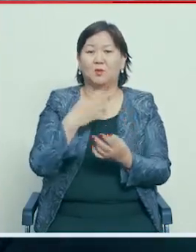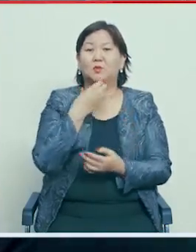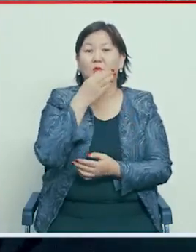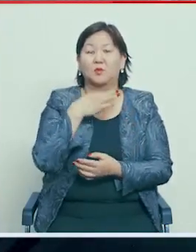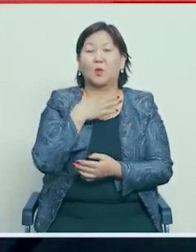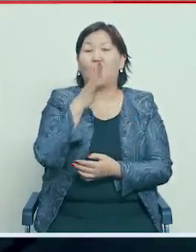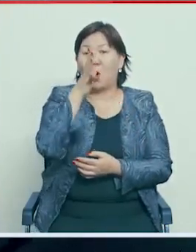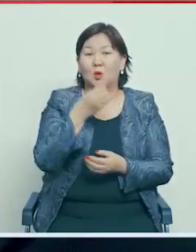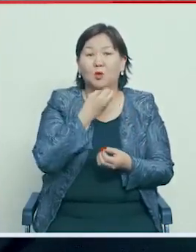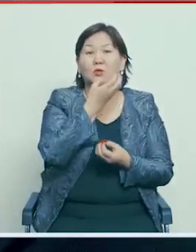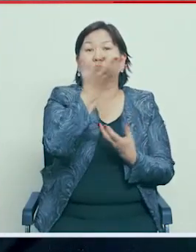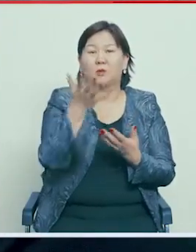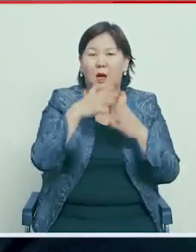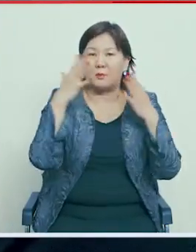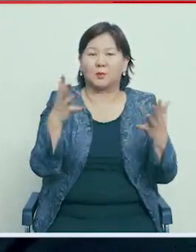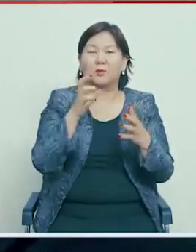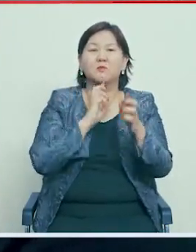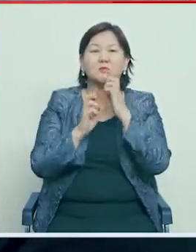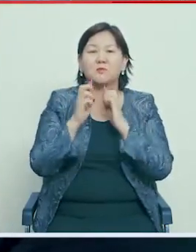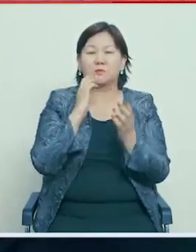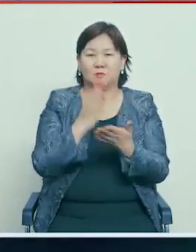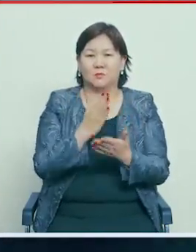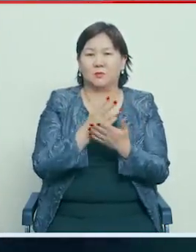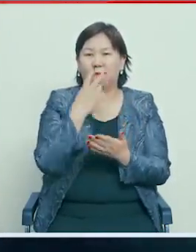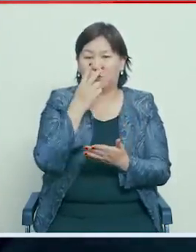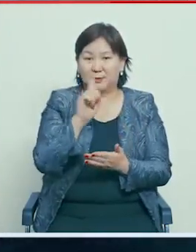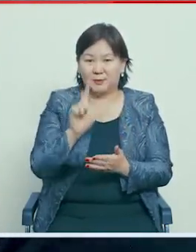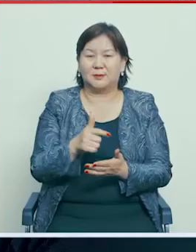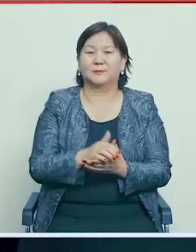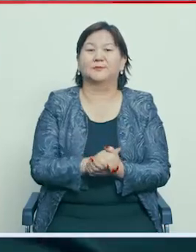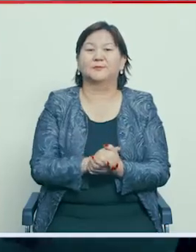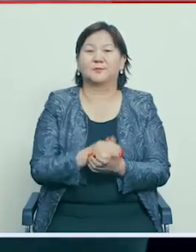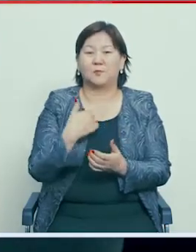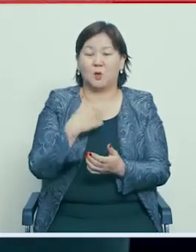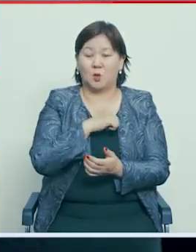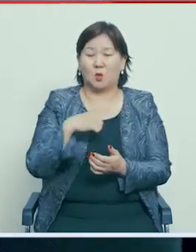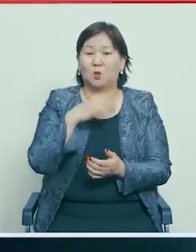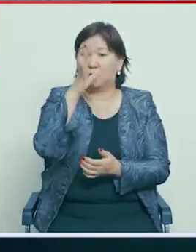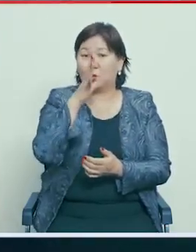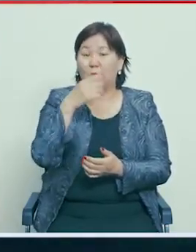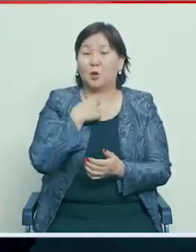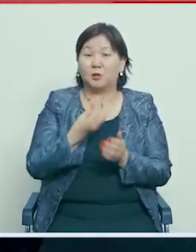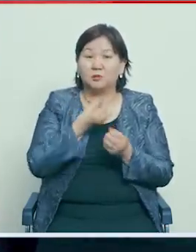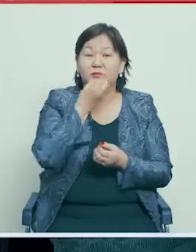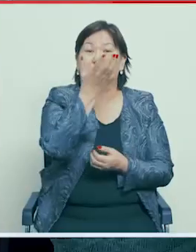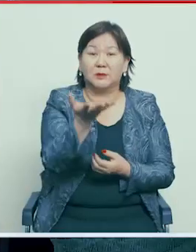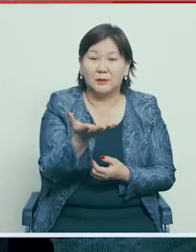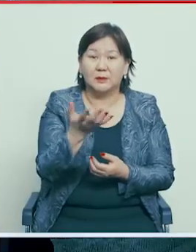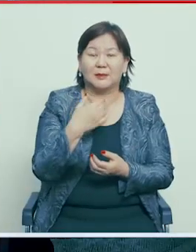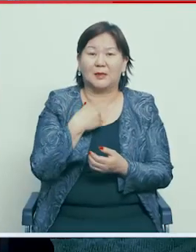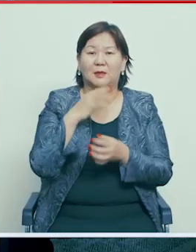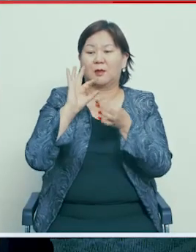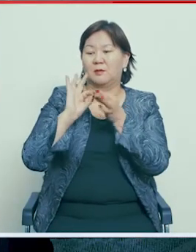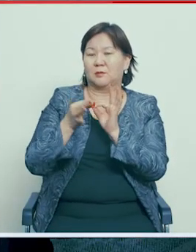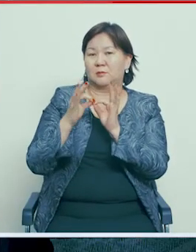хоолойг хүргэе гэхээр хамгийн том бэрхшээл надад байдаг гэж би үздэг. За би өөрийнхөө дуу хоолойг илэрхийлэх гэхээр надад